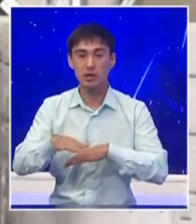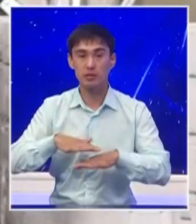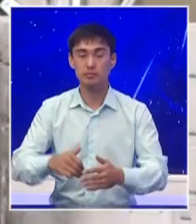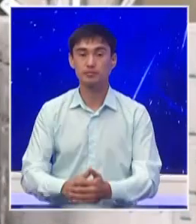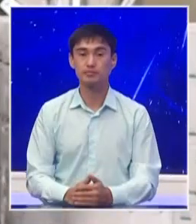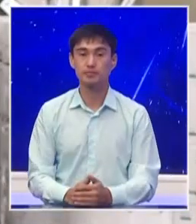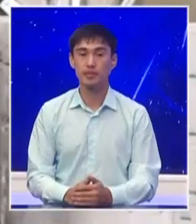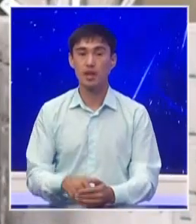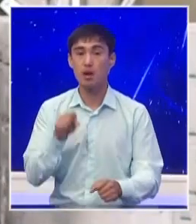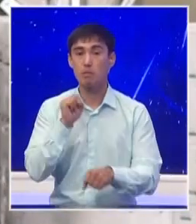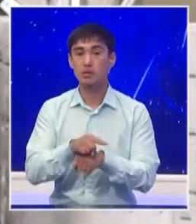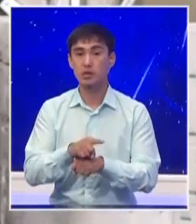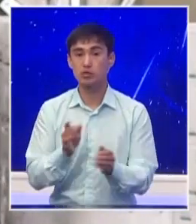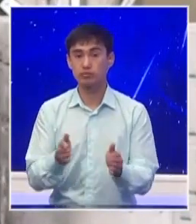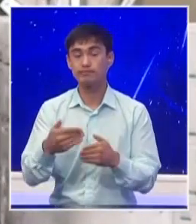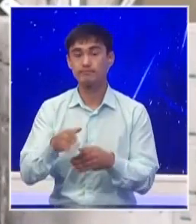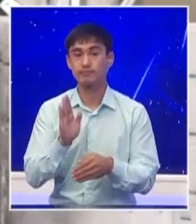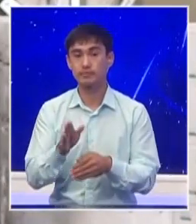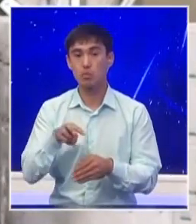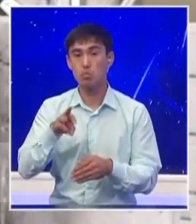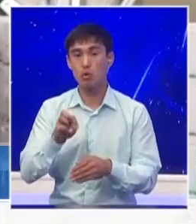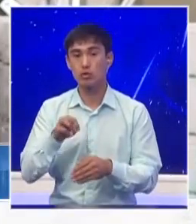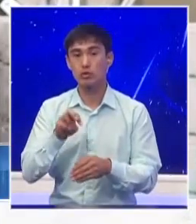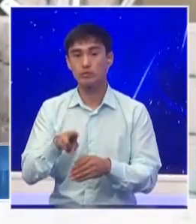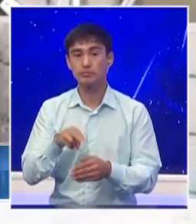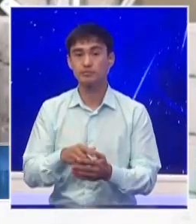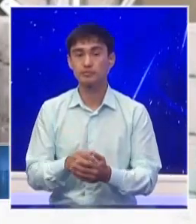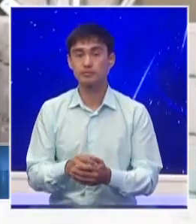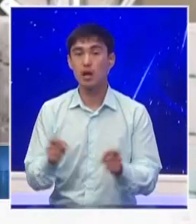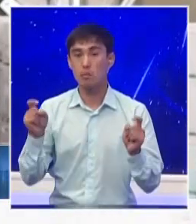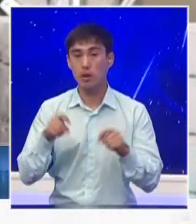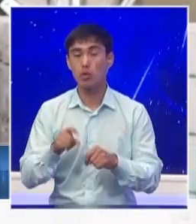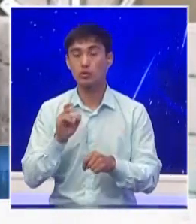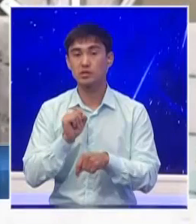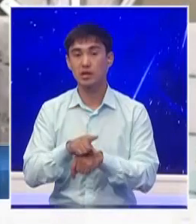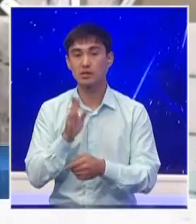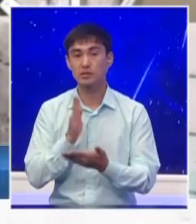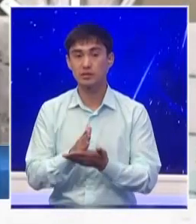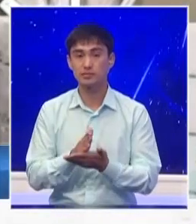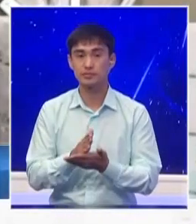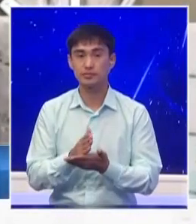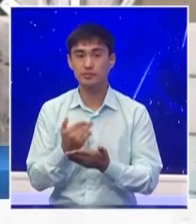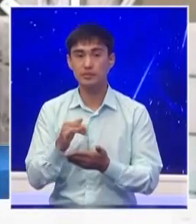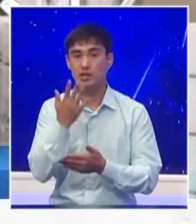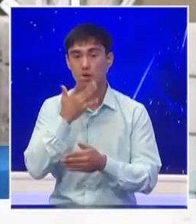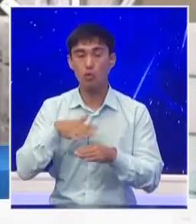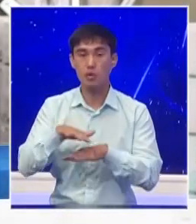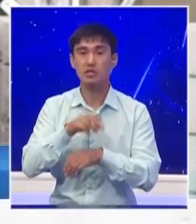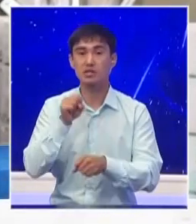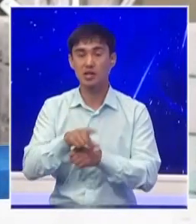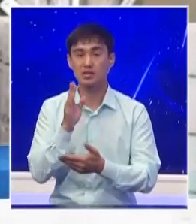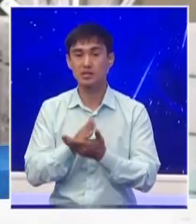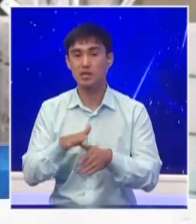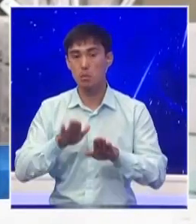По заказу мед фасуем. Именно заказ приходит же. Получается, и зарубежные заказы, и